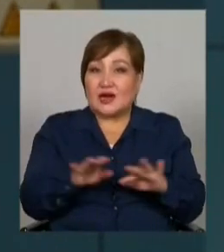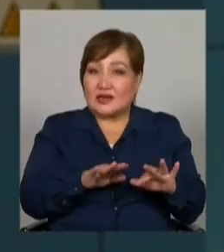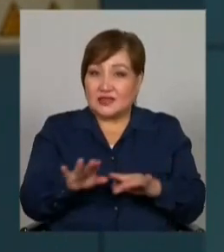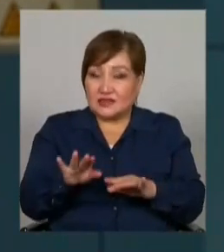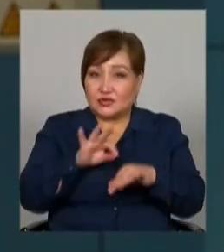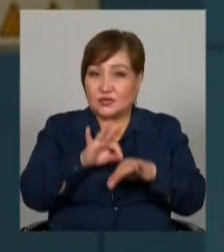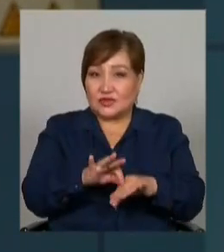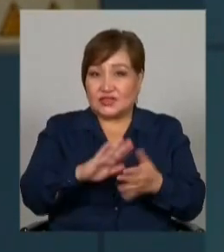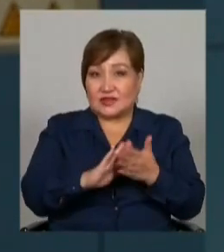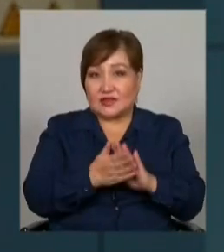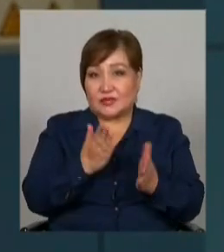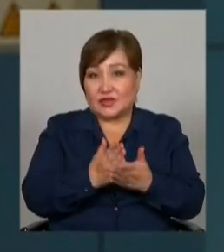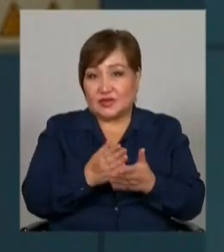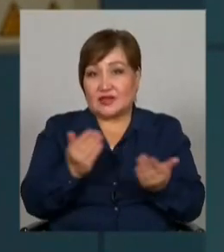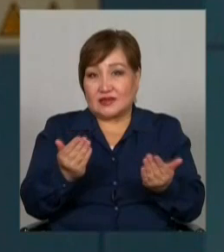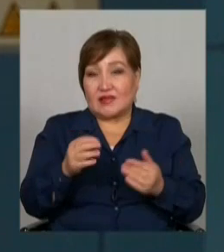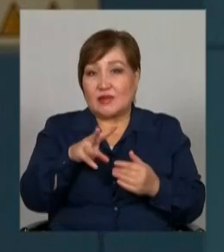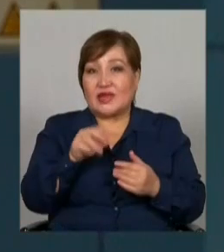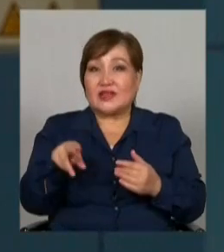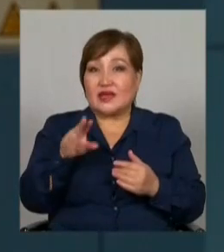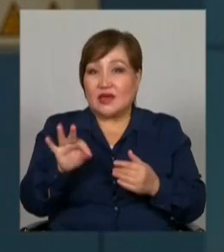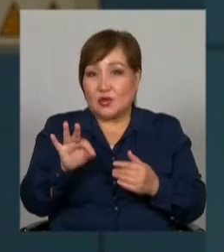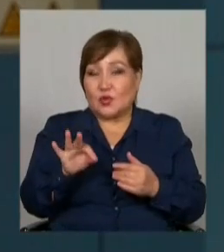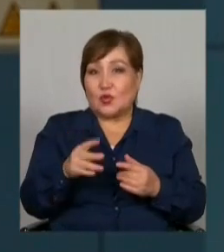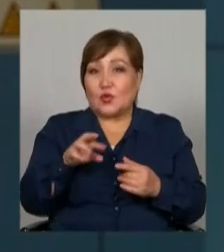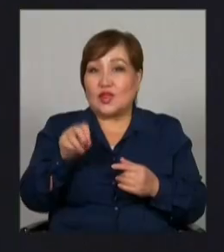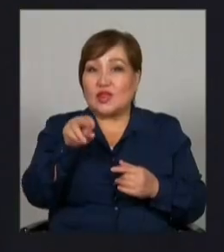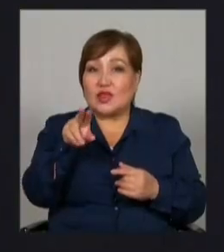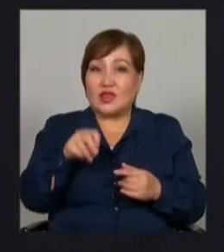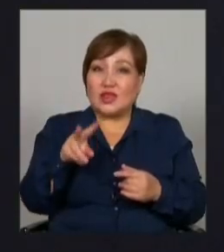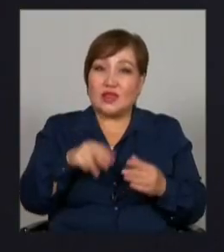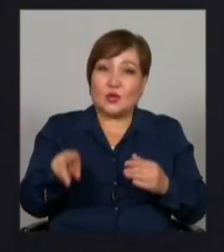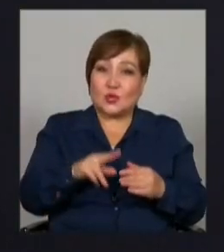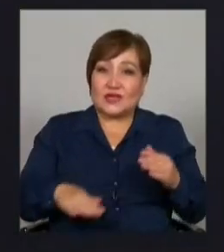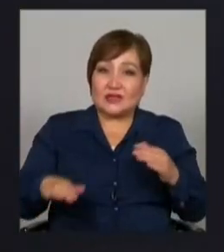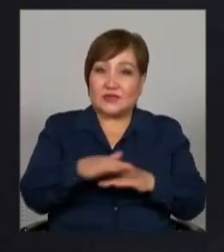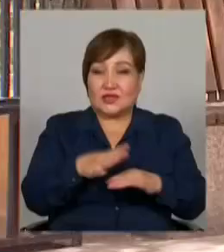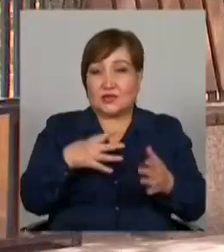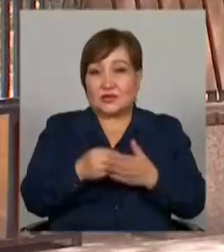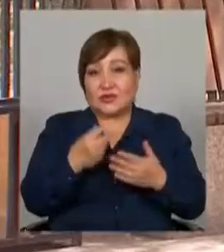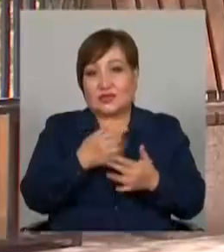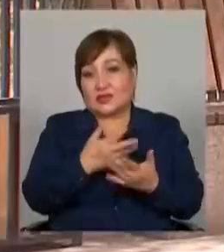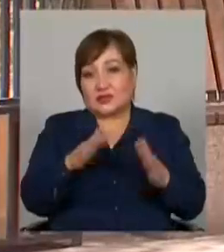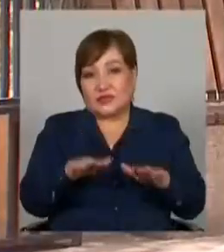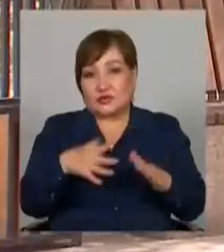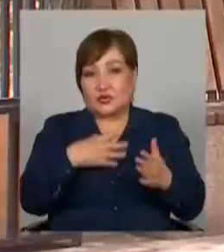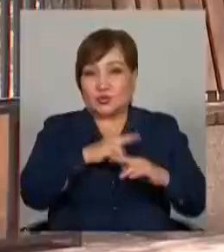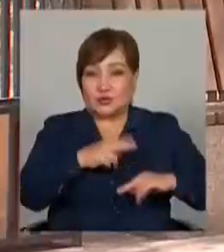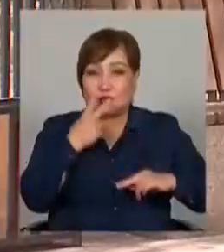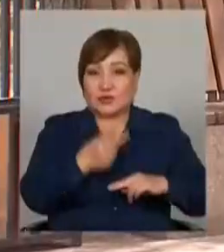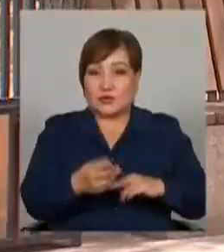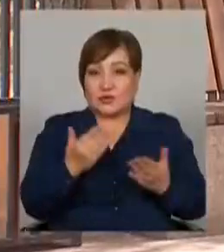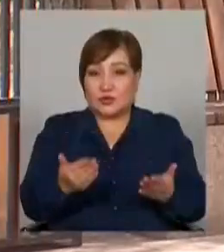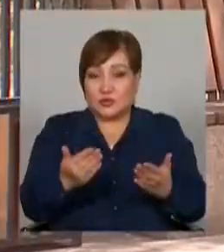күні біз медеу мұз айдынында, тағы да басқа жерлерде де өзіміздің туымен біраз жұмыстарымызды көрсеткен болатынбыз. Жаяудың үні шықпас демекші,